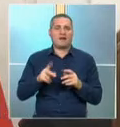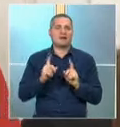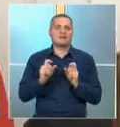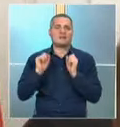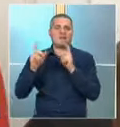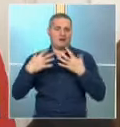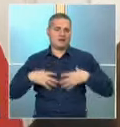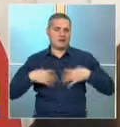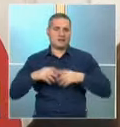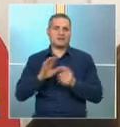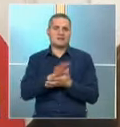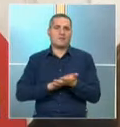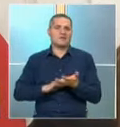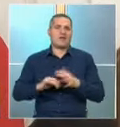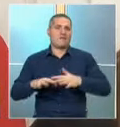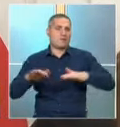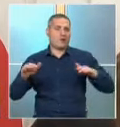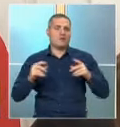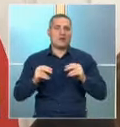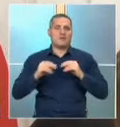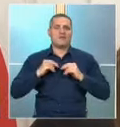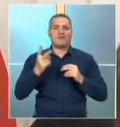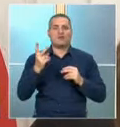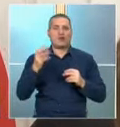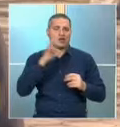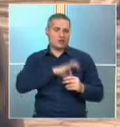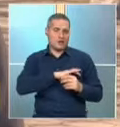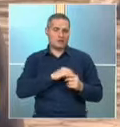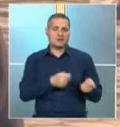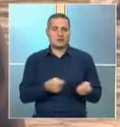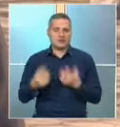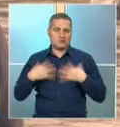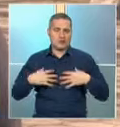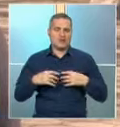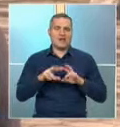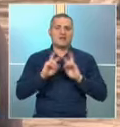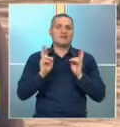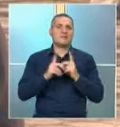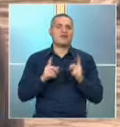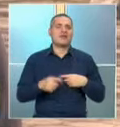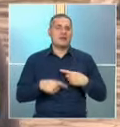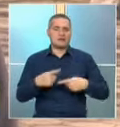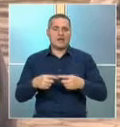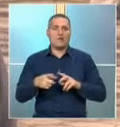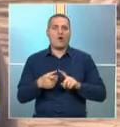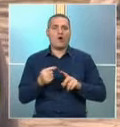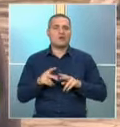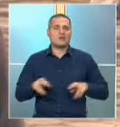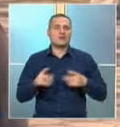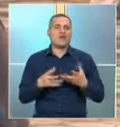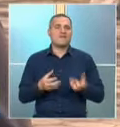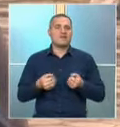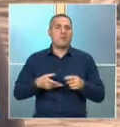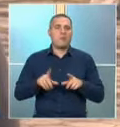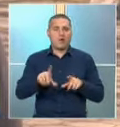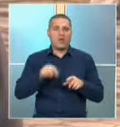хвърля дрехите и да се замърсява околната среда, а пък да му се даде втори шанс да се носи. Земята няма да наследявам от родителите си, а взема под найем от децата си.